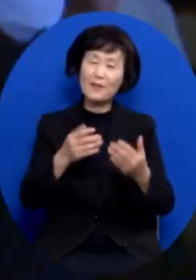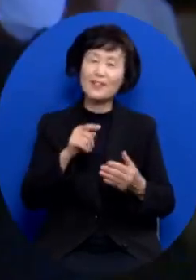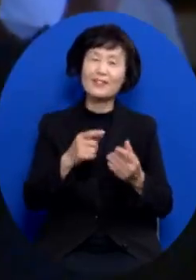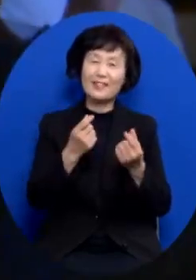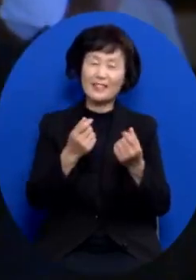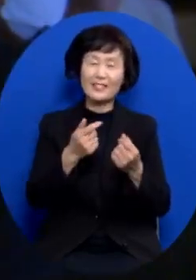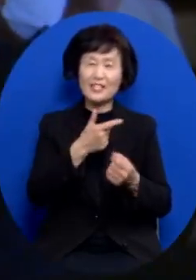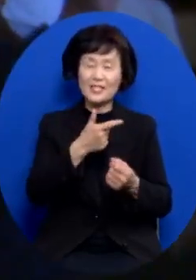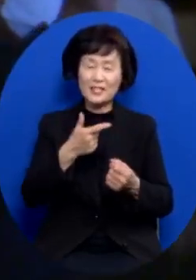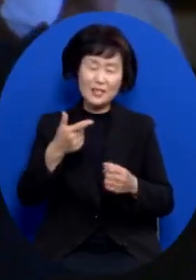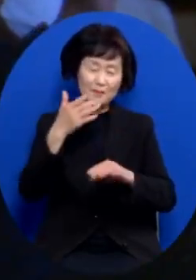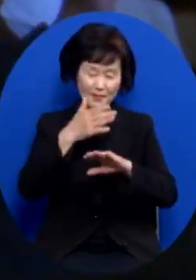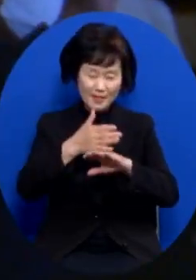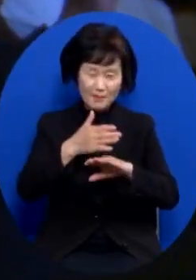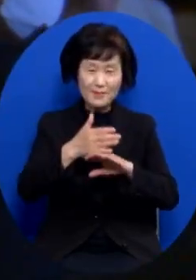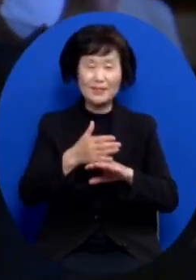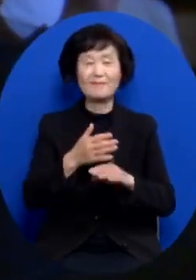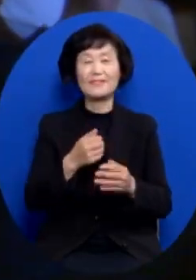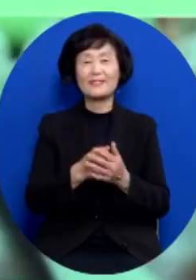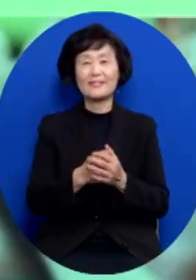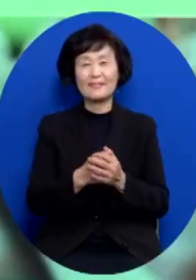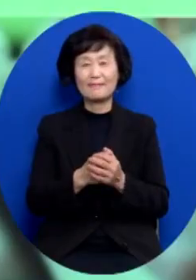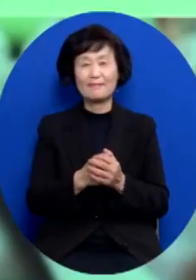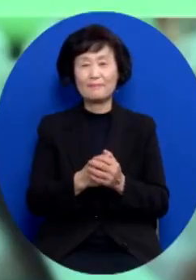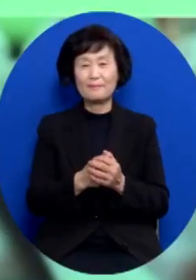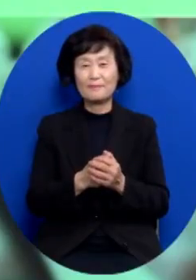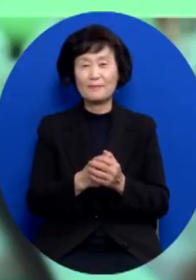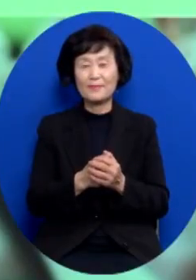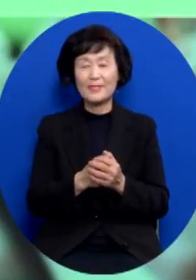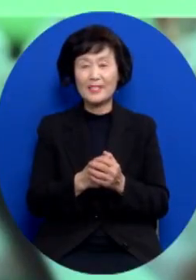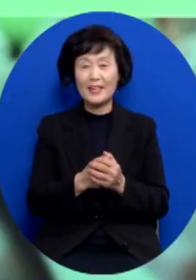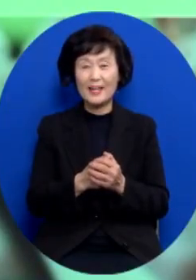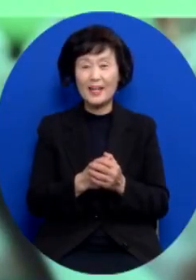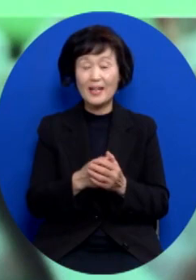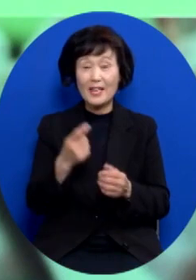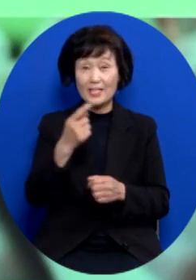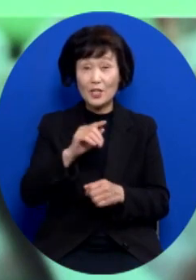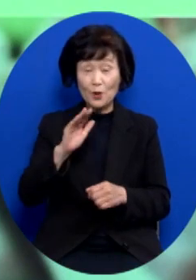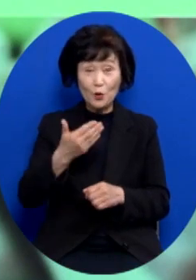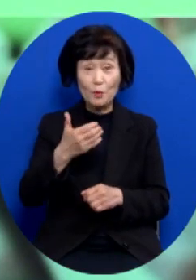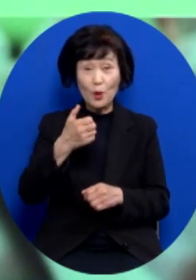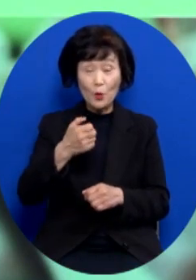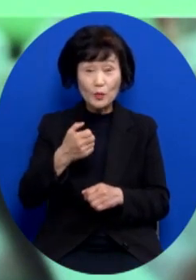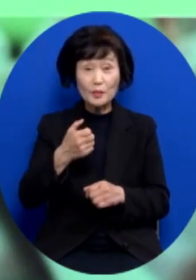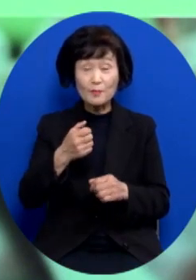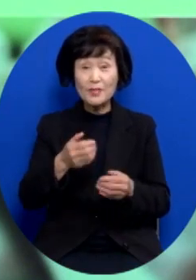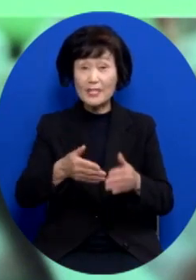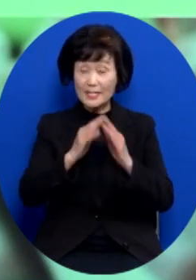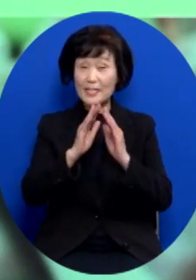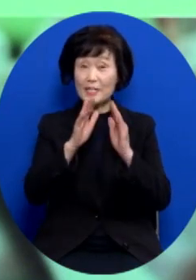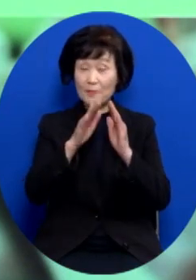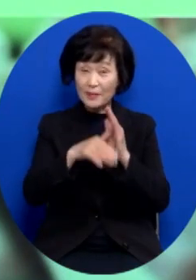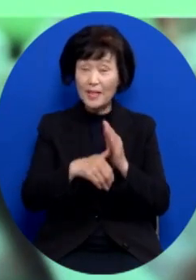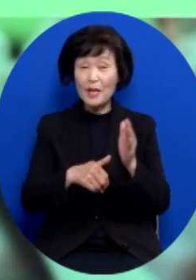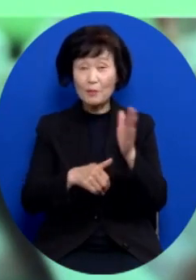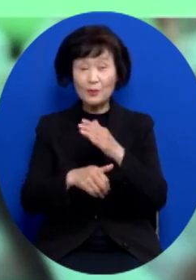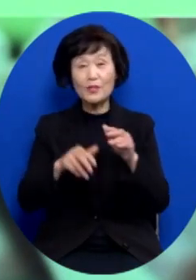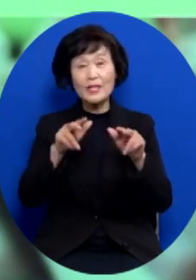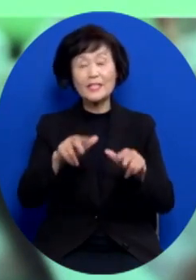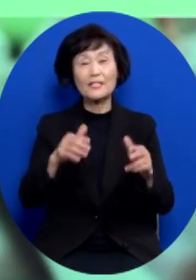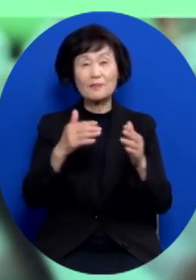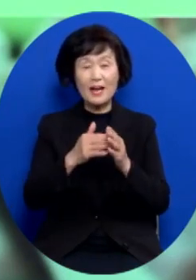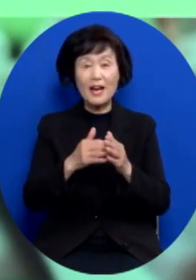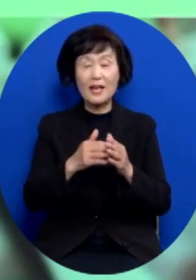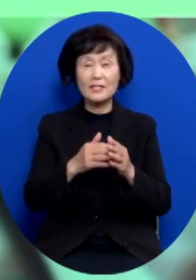너무너무 감사한 그런 4월을 맞이했습니다 수원제일교회 1953년 설립 당시 그래서 지금까지 지역의